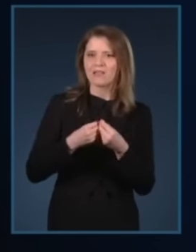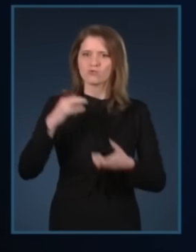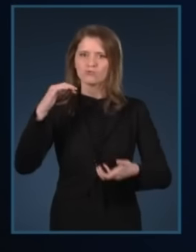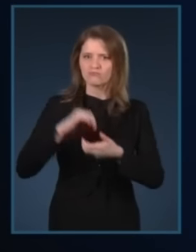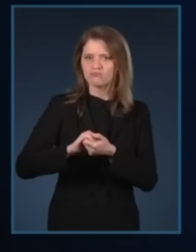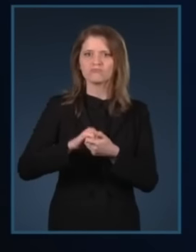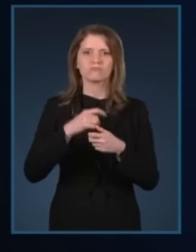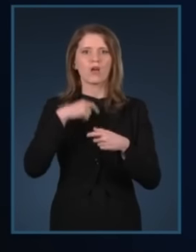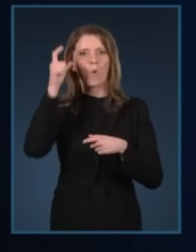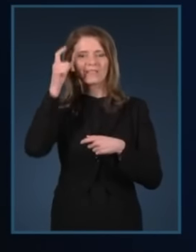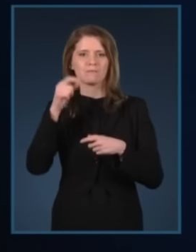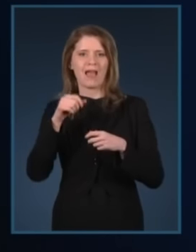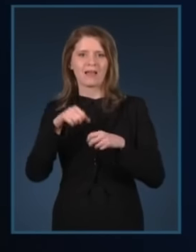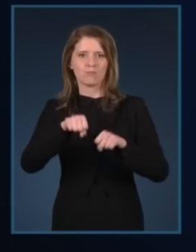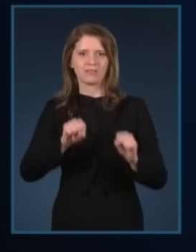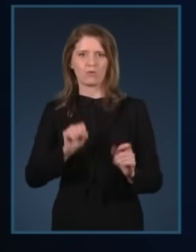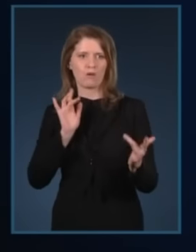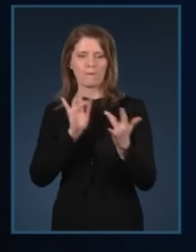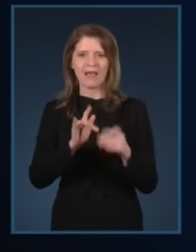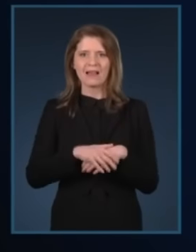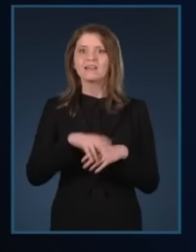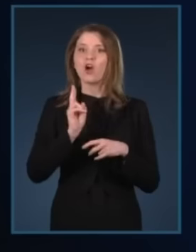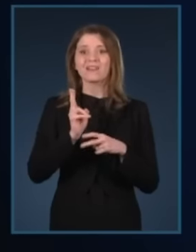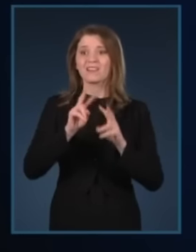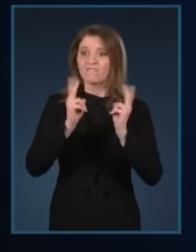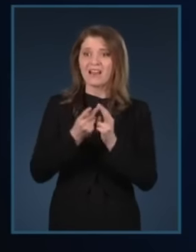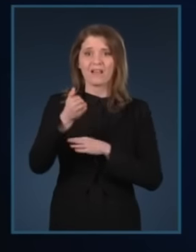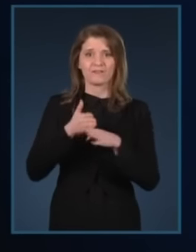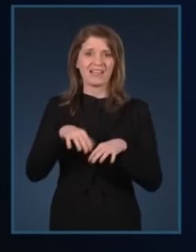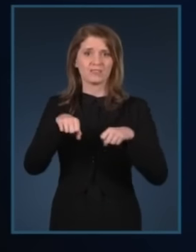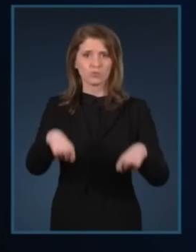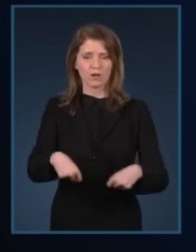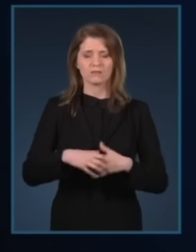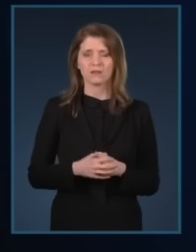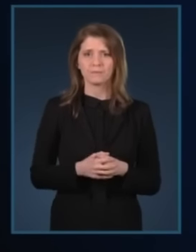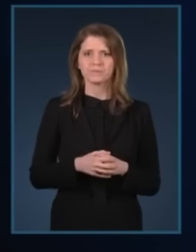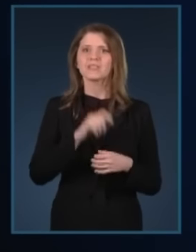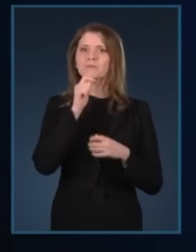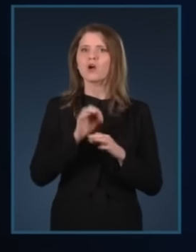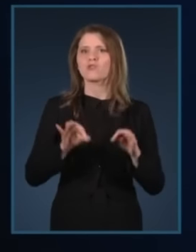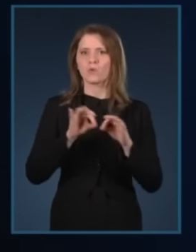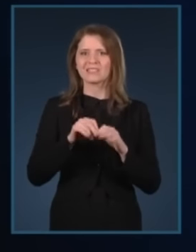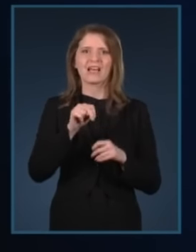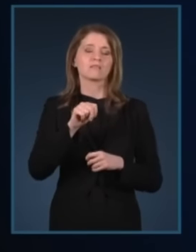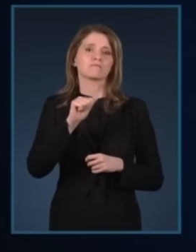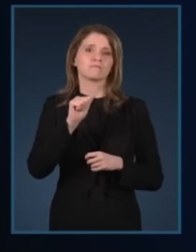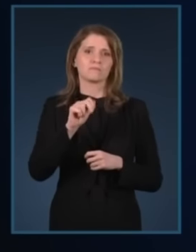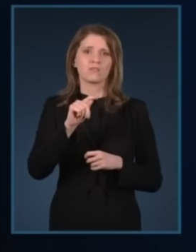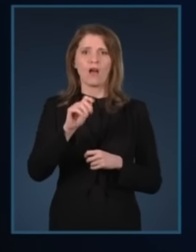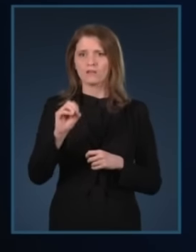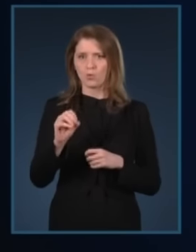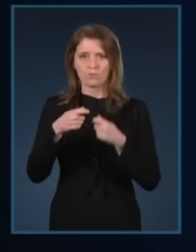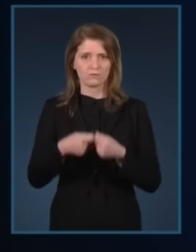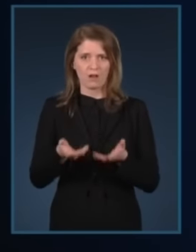Oszmán Birodalommal, aki akkor a világ felét uralta. Magyarország a NATO tagja, és a NATO 5-ös cikkelye